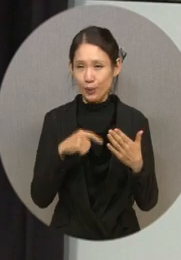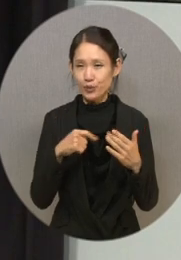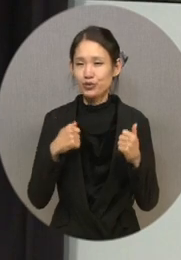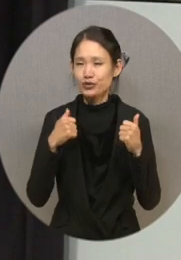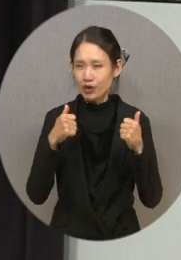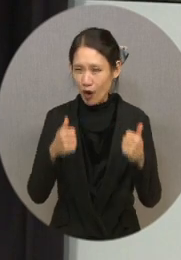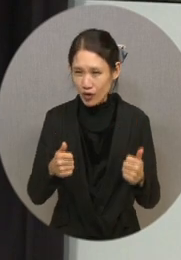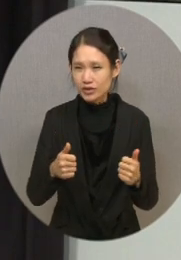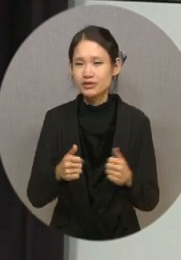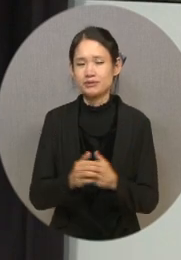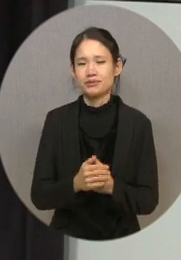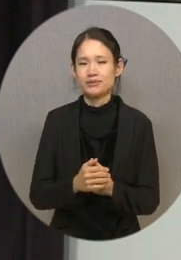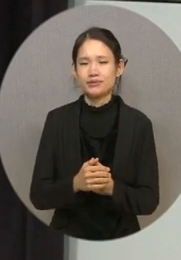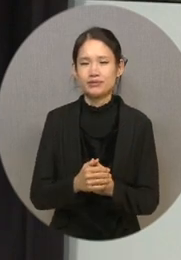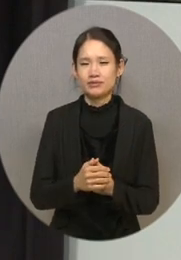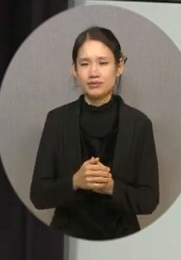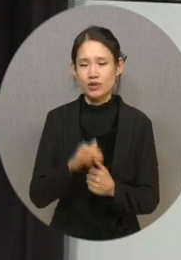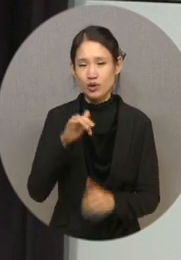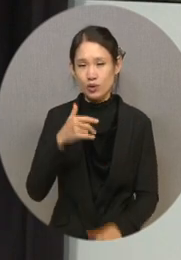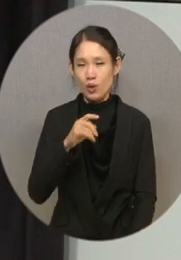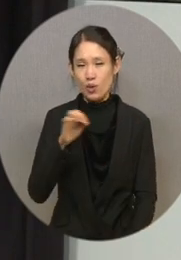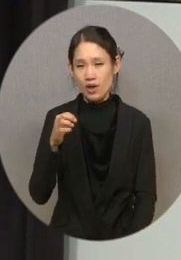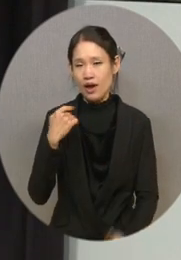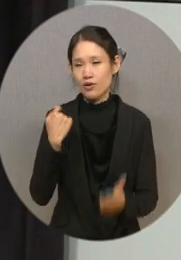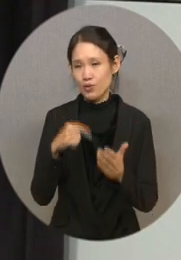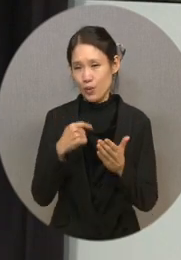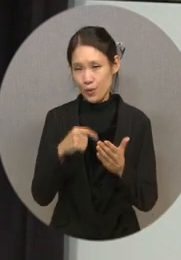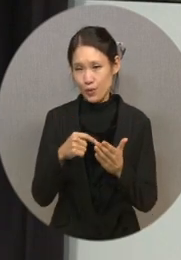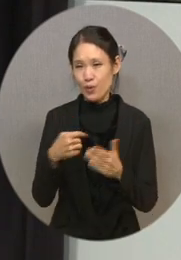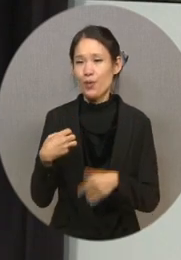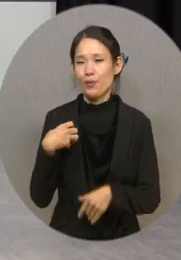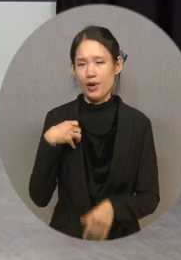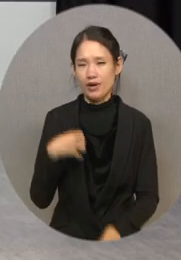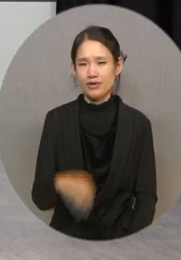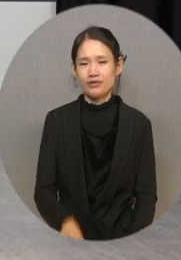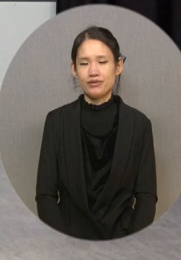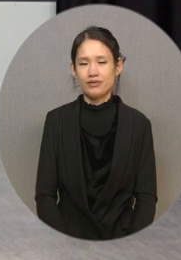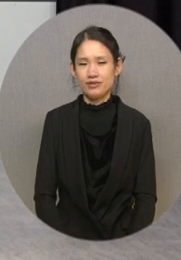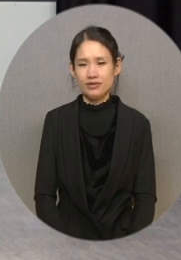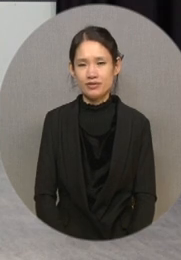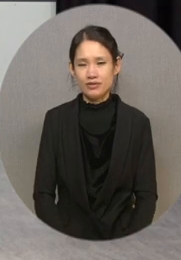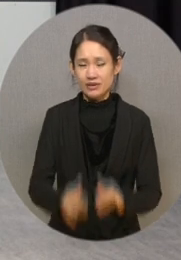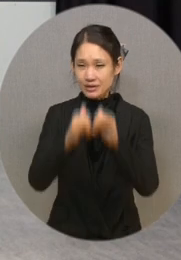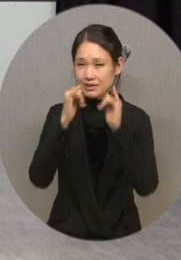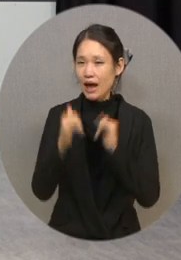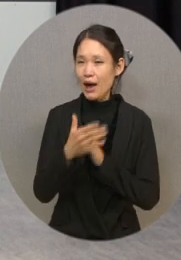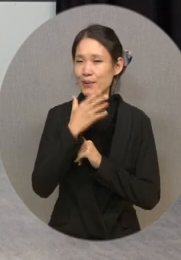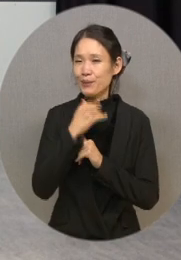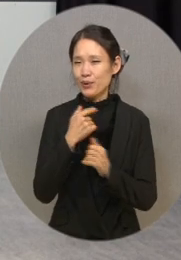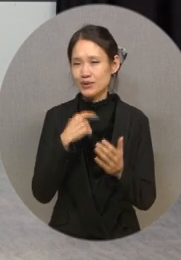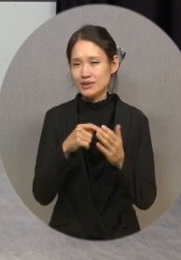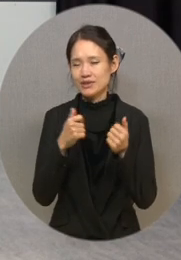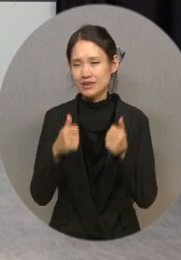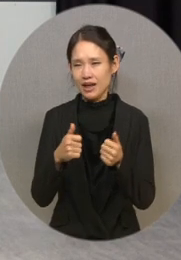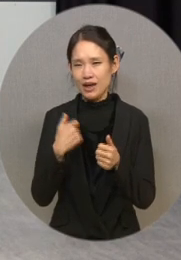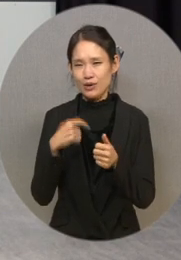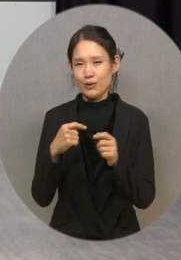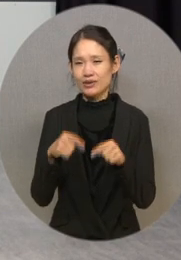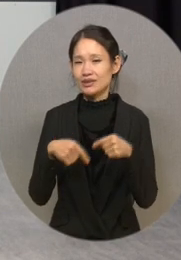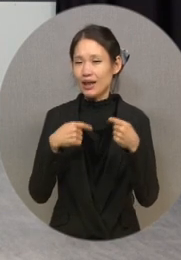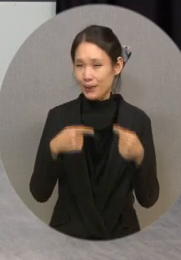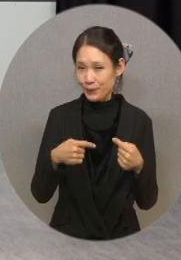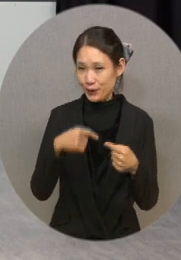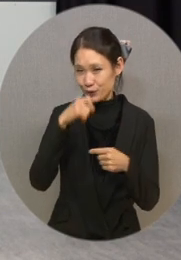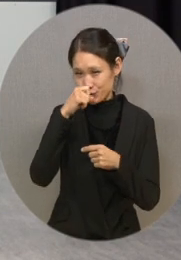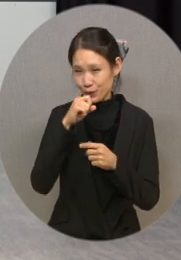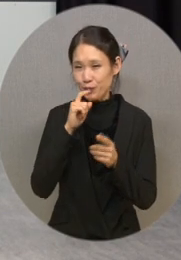받고 교양 교육도 받고. 예. 이게 사회복지사 교육에 참여하셔가지고 또 좋은